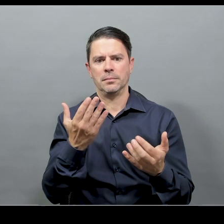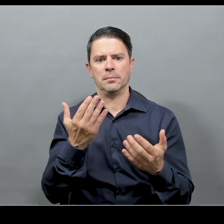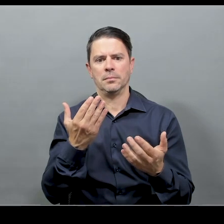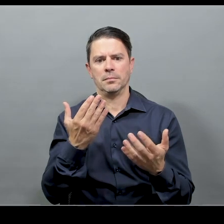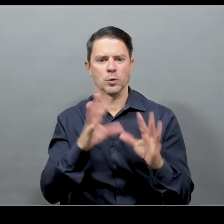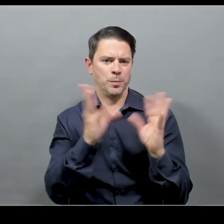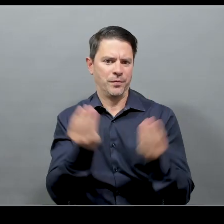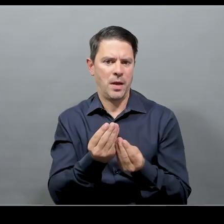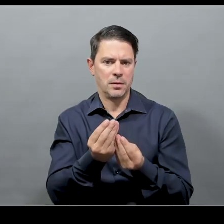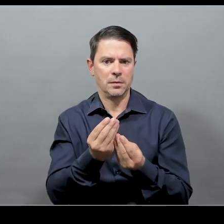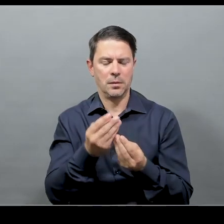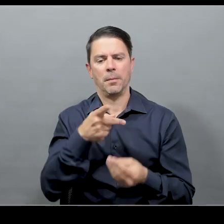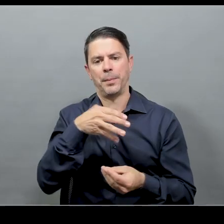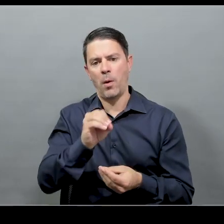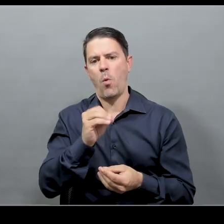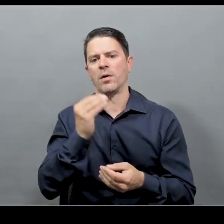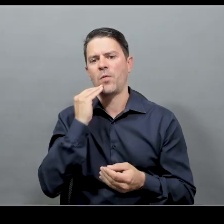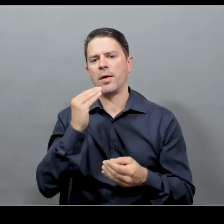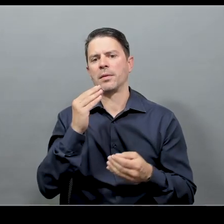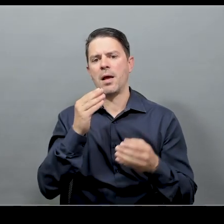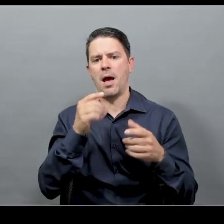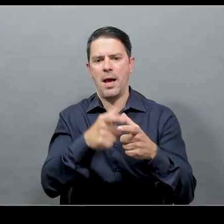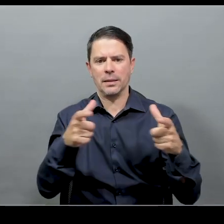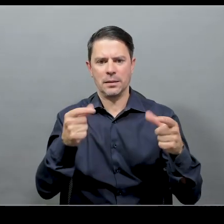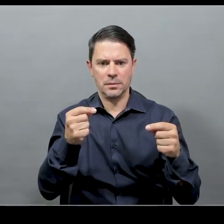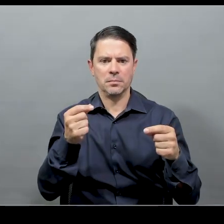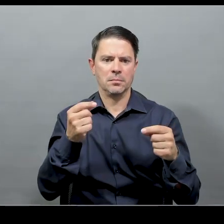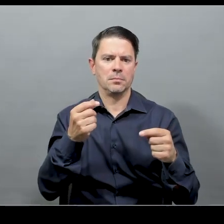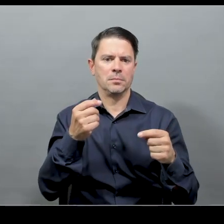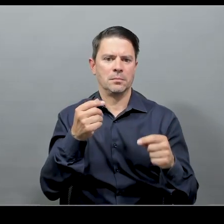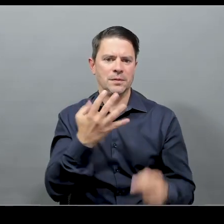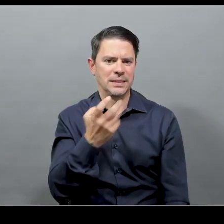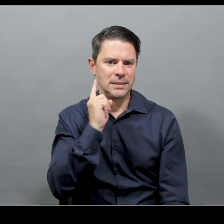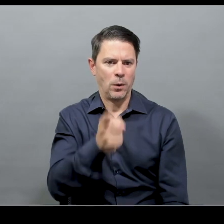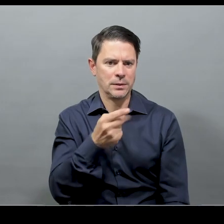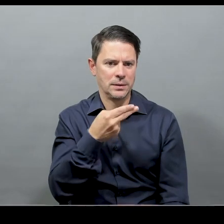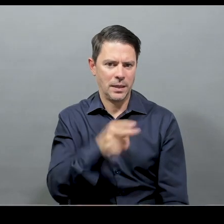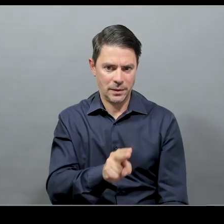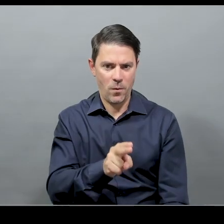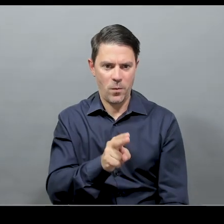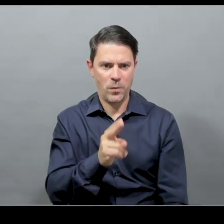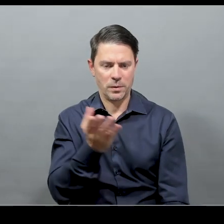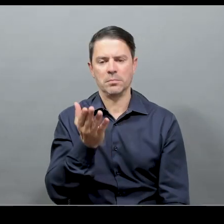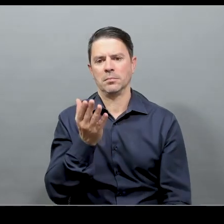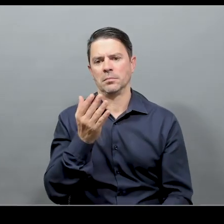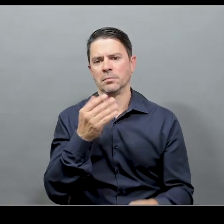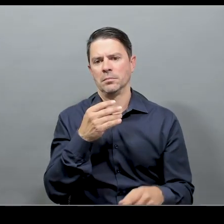von 40.000 Euro pro Wohneinheit, wie Christian Bernreiter vorhin ausgeführt hat. Die hätte es auch in dem anderen Fall gegeben,